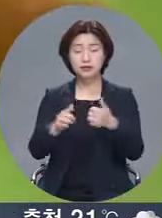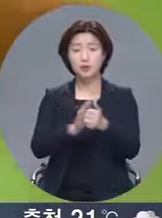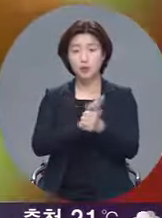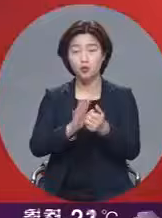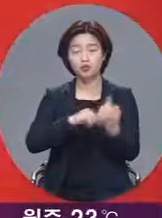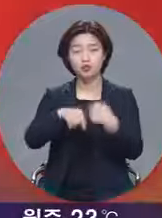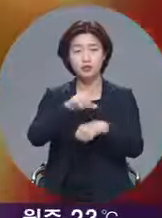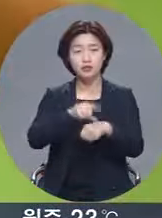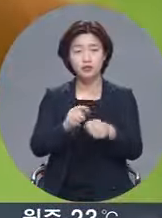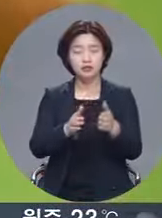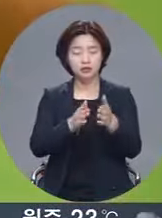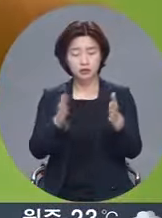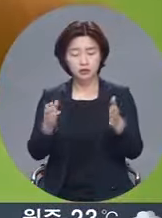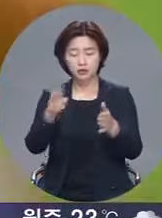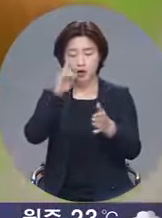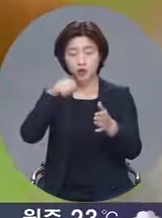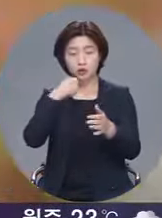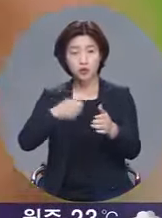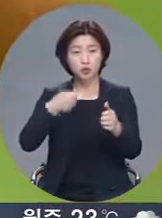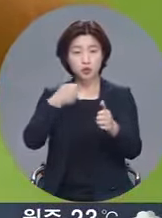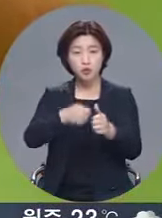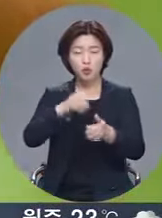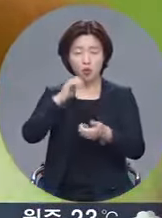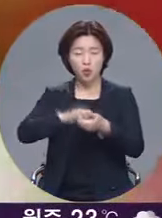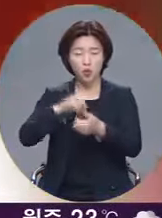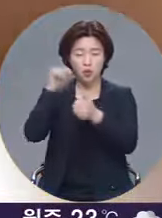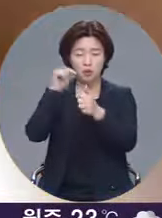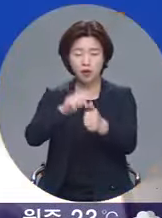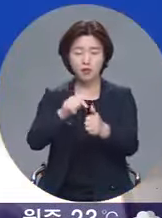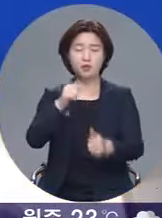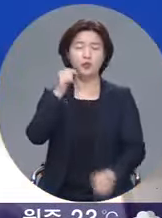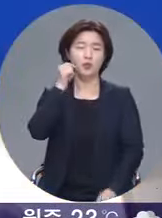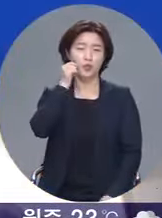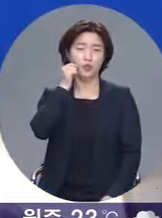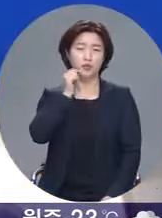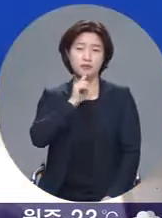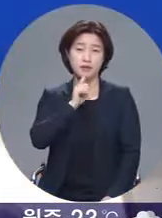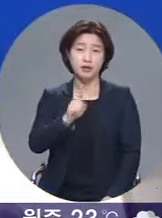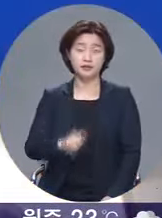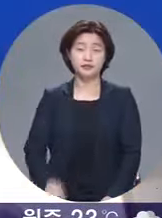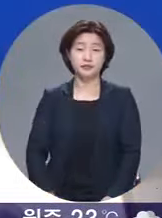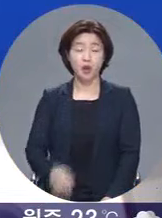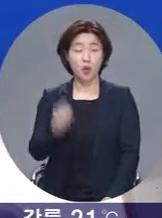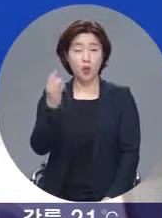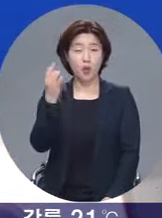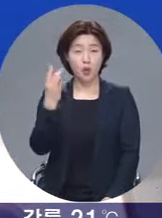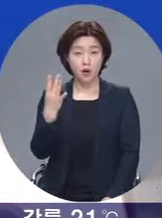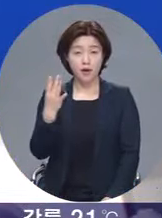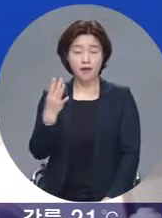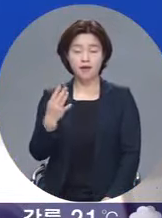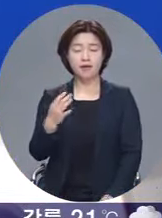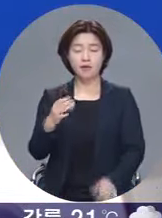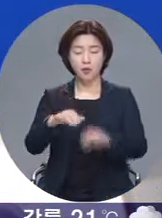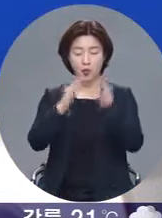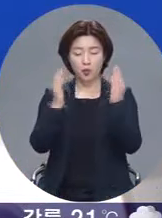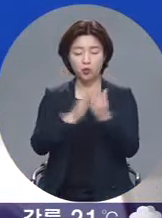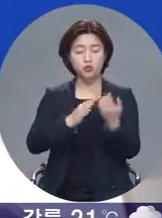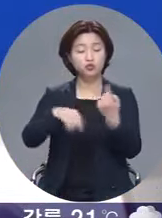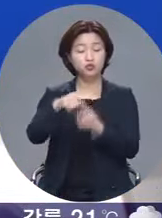제공을 강제할 수 없다고 밝혔습니다. 원칙적으로 방과 후와 돌봄 모든 운영은 학교